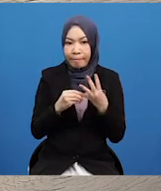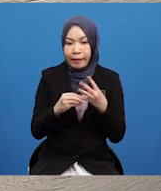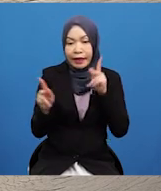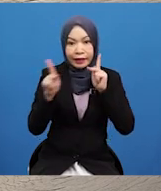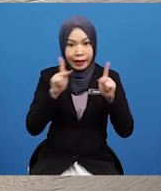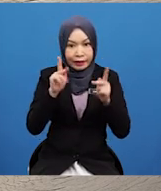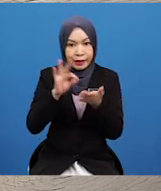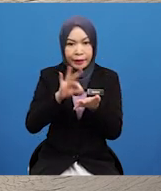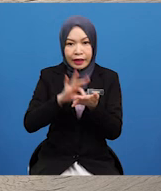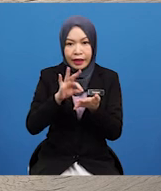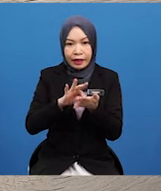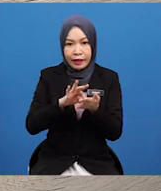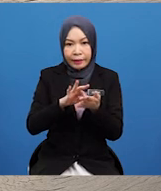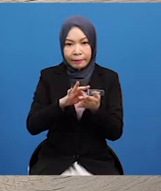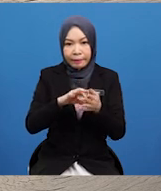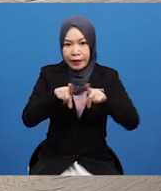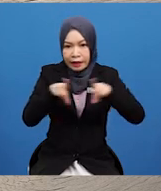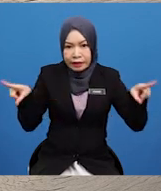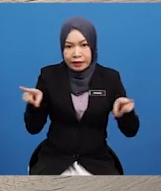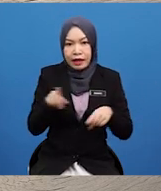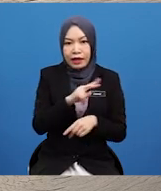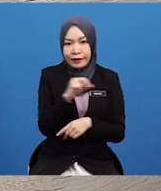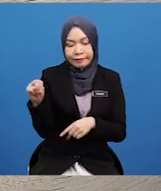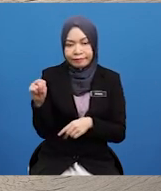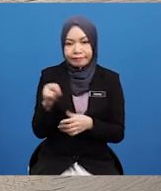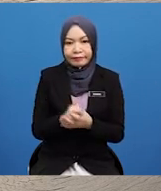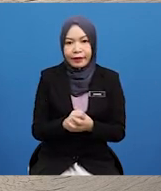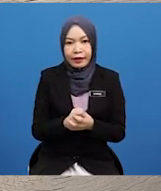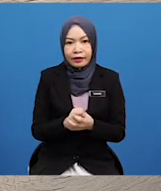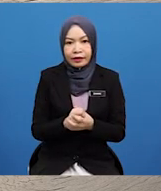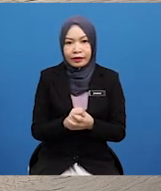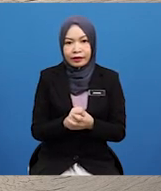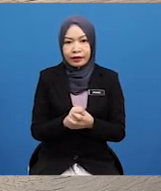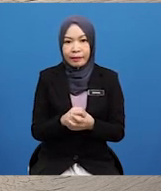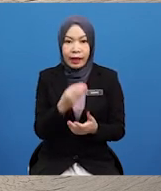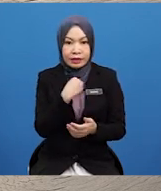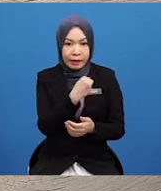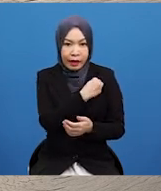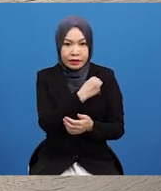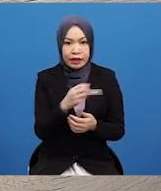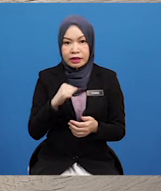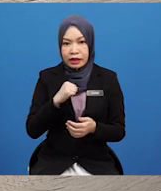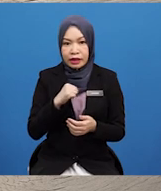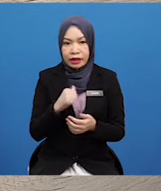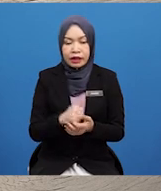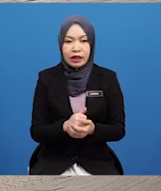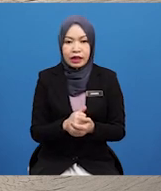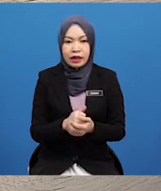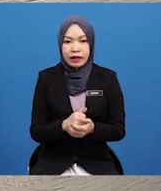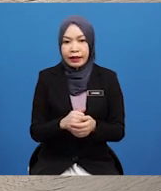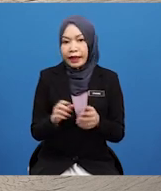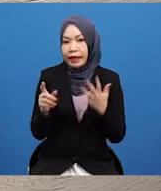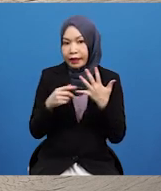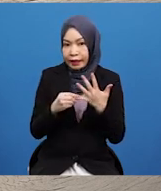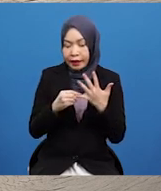Contohnya, setiap, masing-masing. Yang kelima, kata bilangan pecahan. Contohnya,